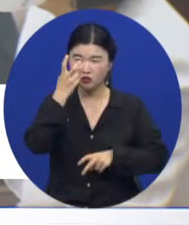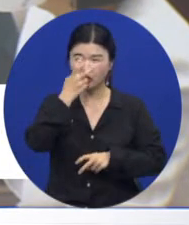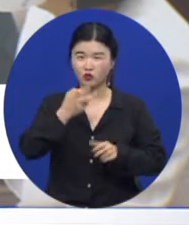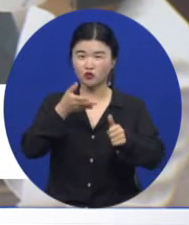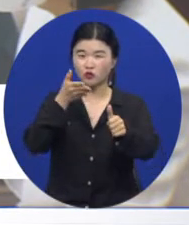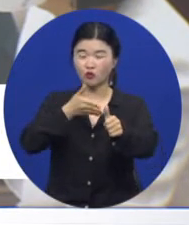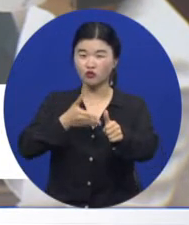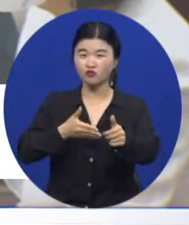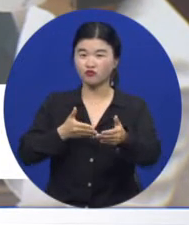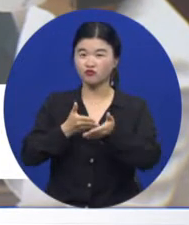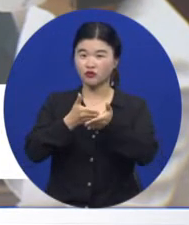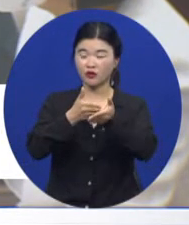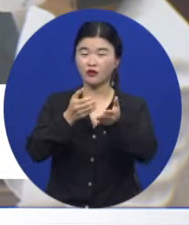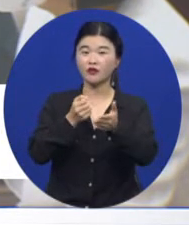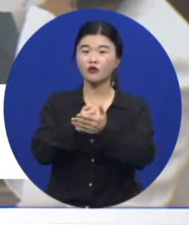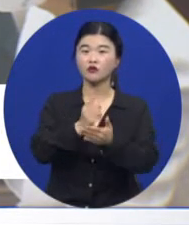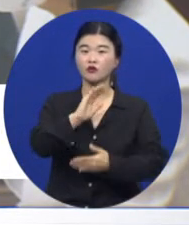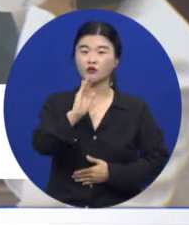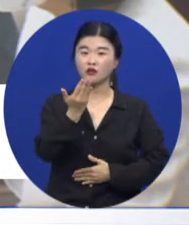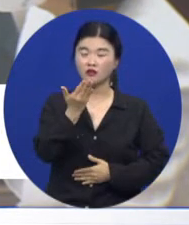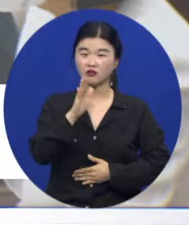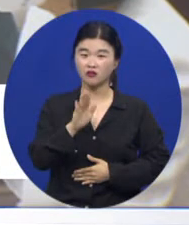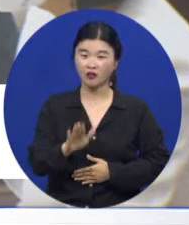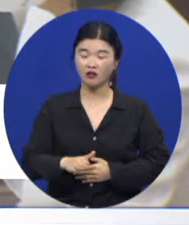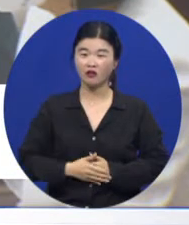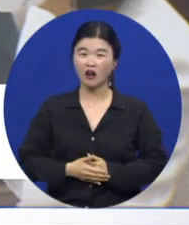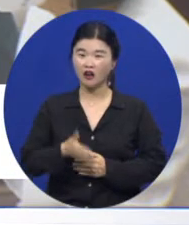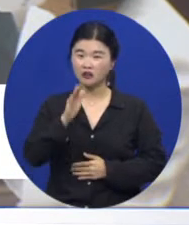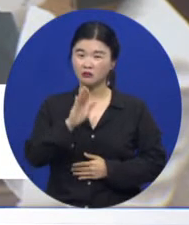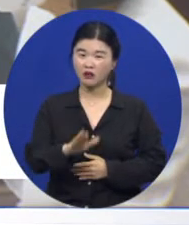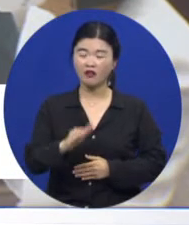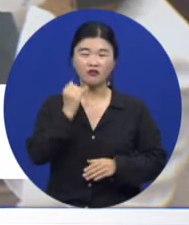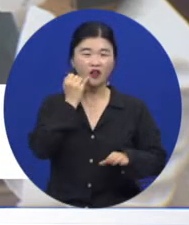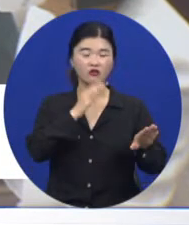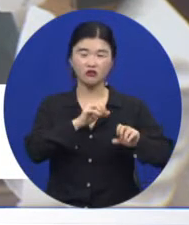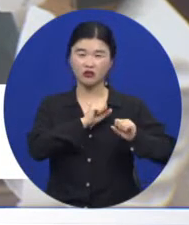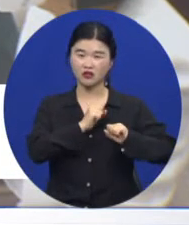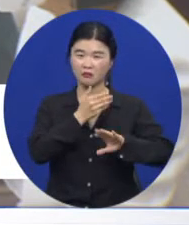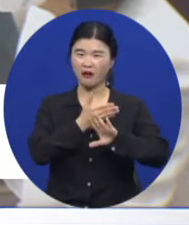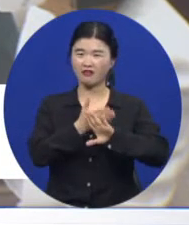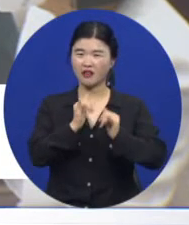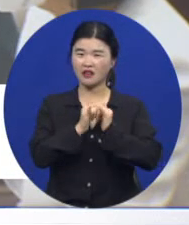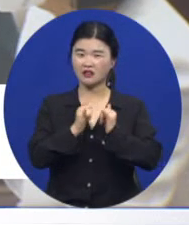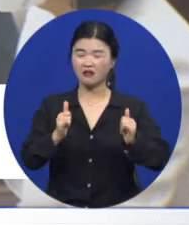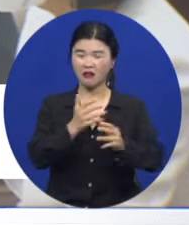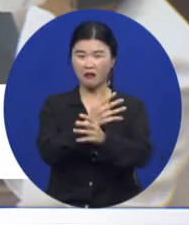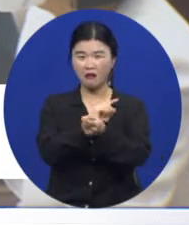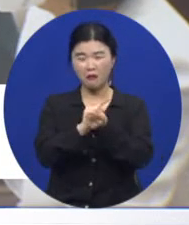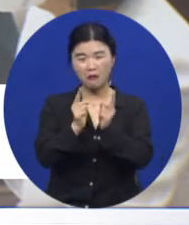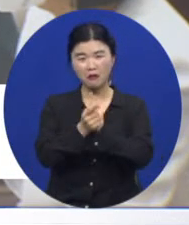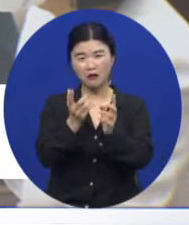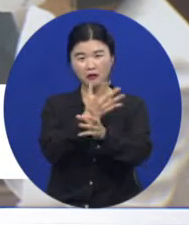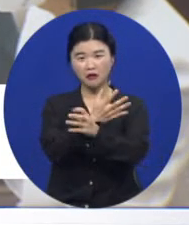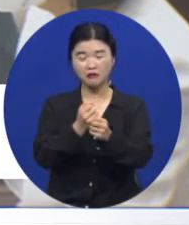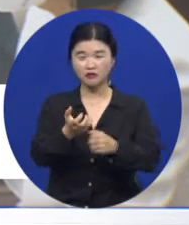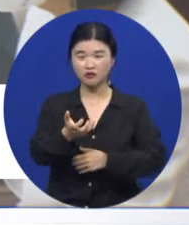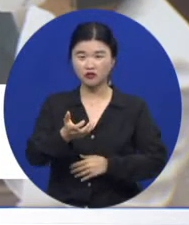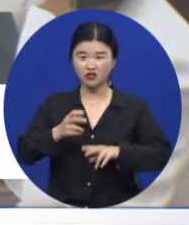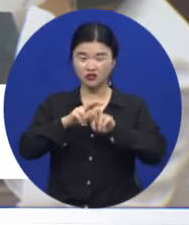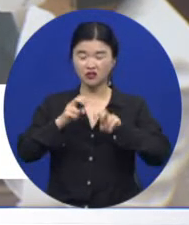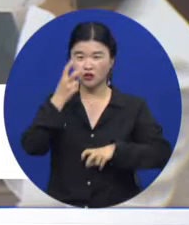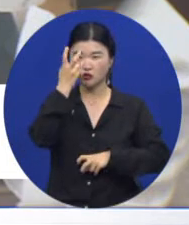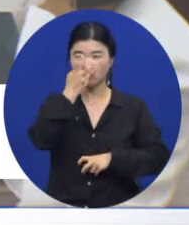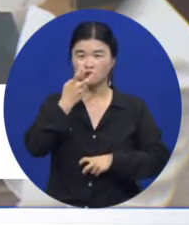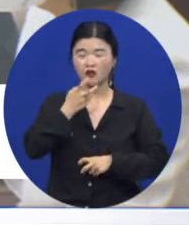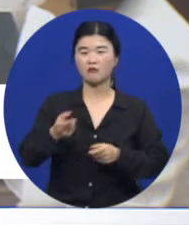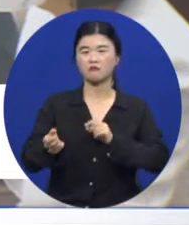촉구하는 결의안도 채택이 됐는데요. 하지만 해군기지 반대 주민들은 상생협약 전에 진상조사를